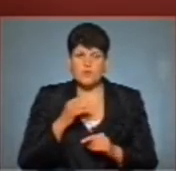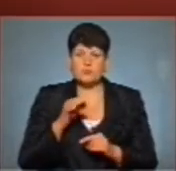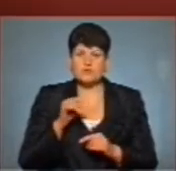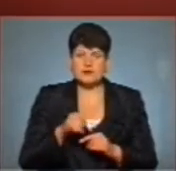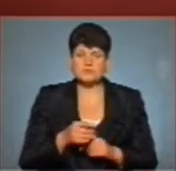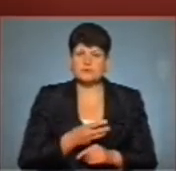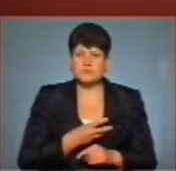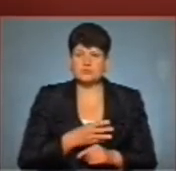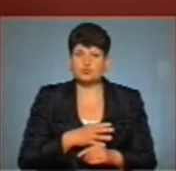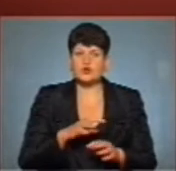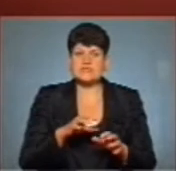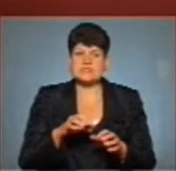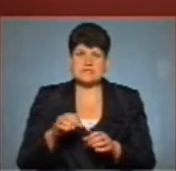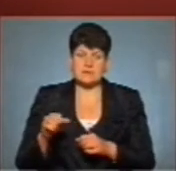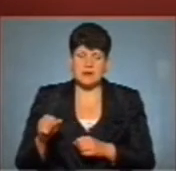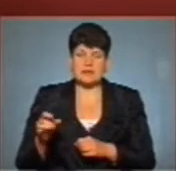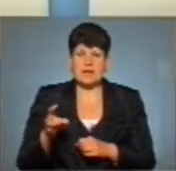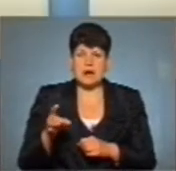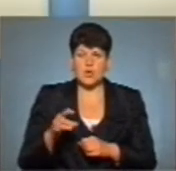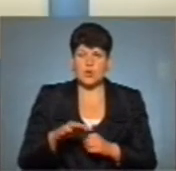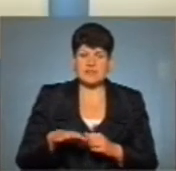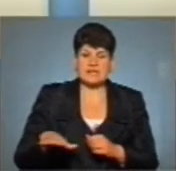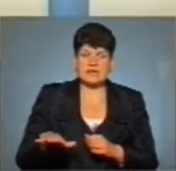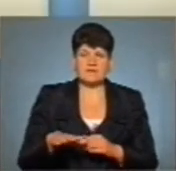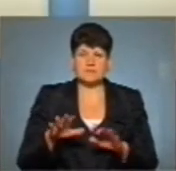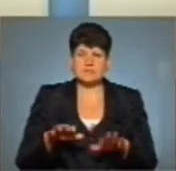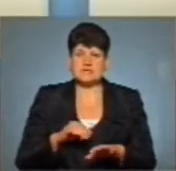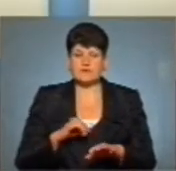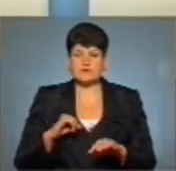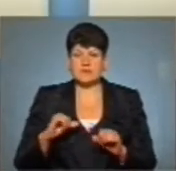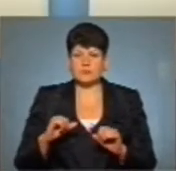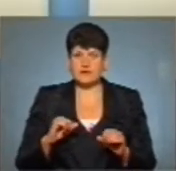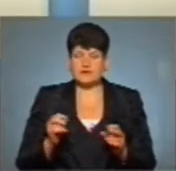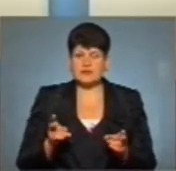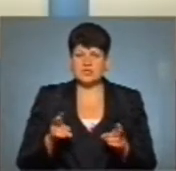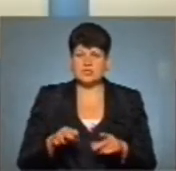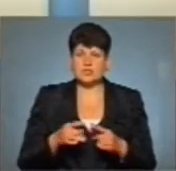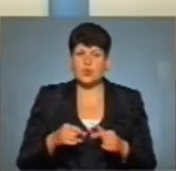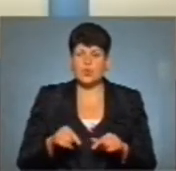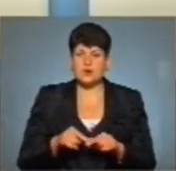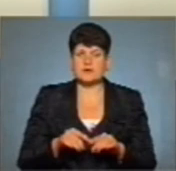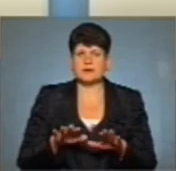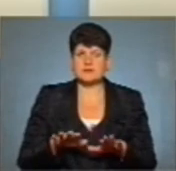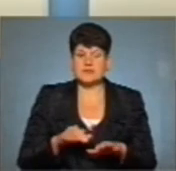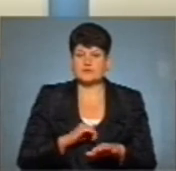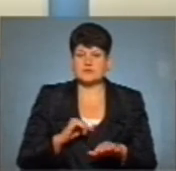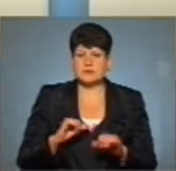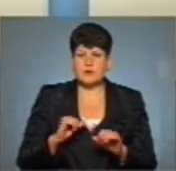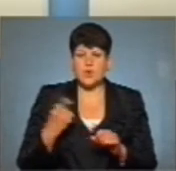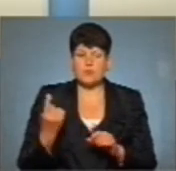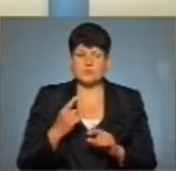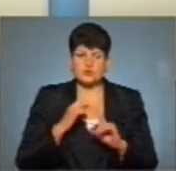бажано би було взагалі забрати районний рівень місцевого самоврядування, залишити тільки органи місцевого самоврядування базового рівня і обласну